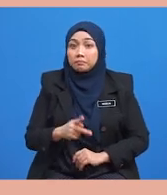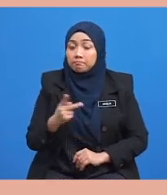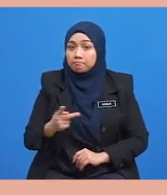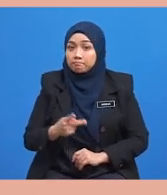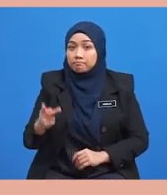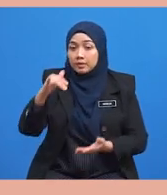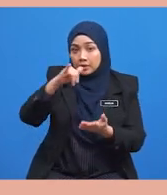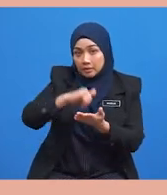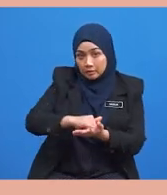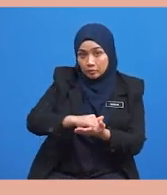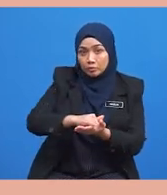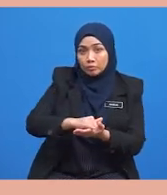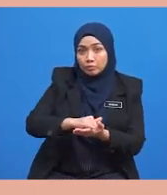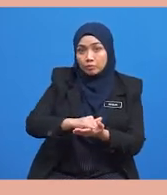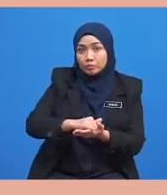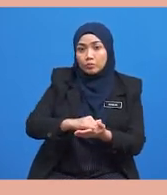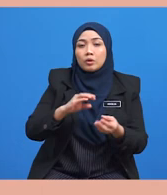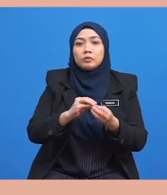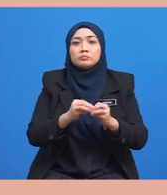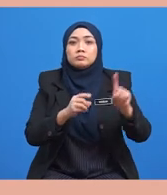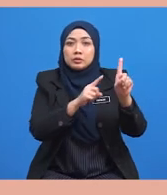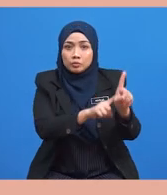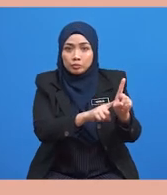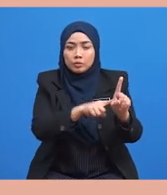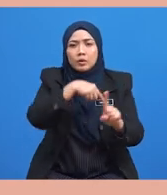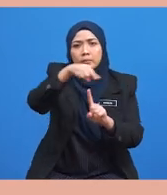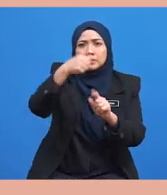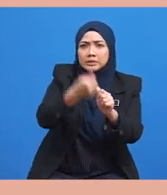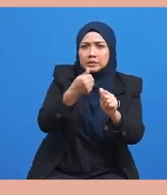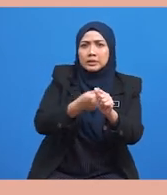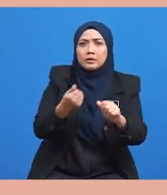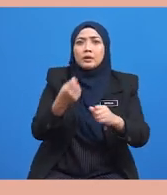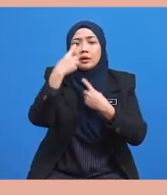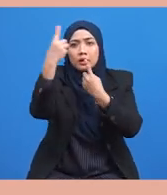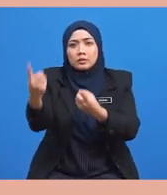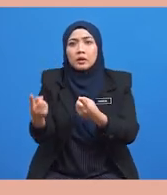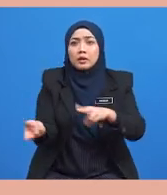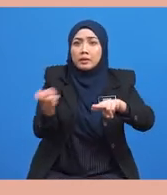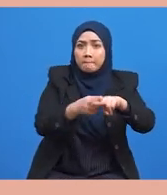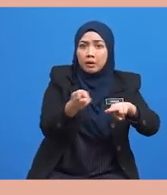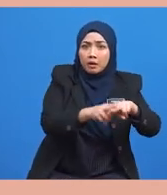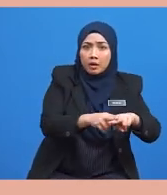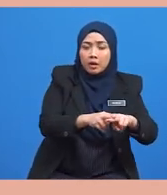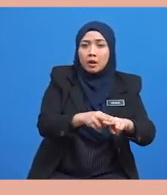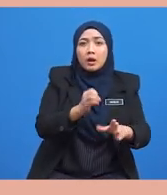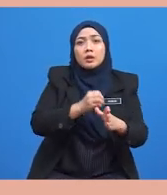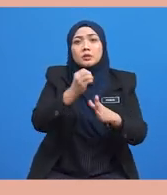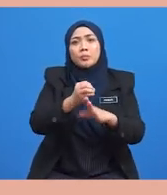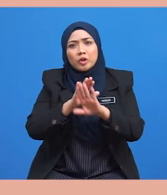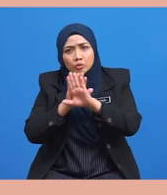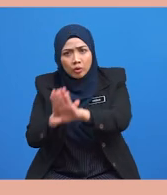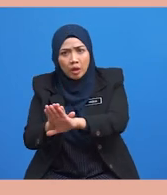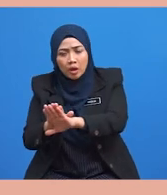Perkara-perkara tersebut adalah apabila setiap data ditambah atau ditolak atau ditambah